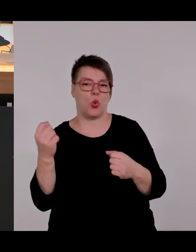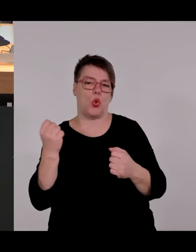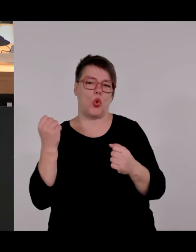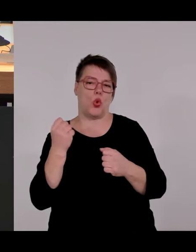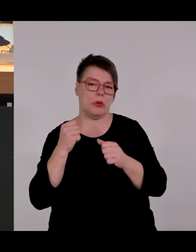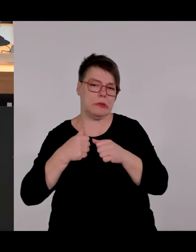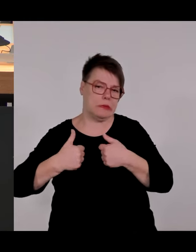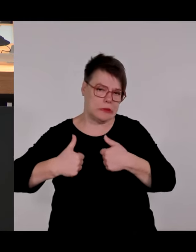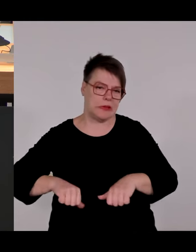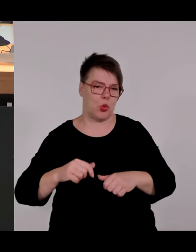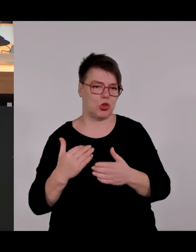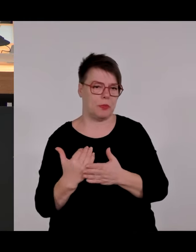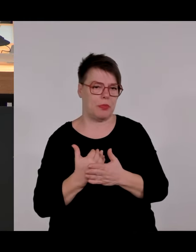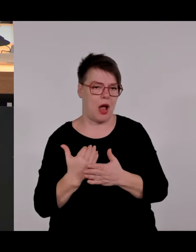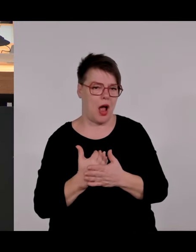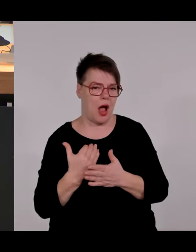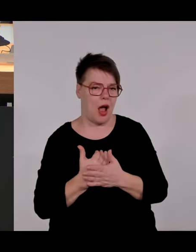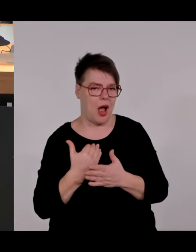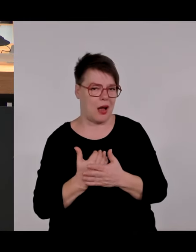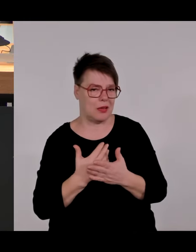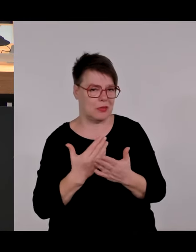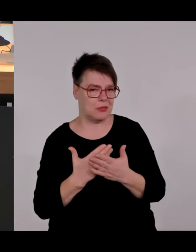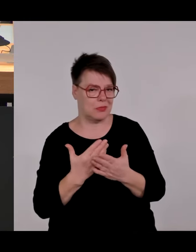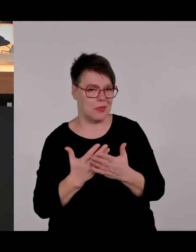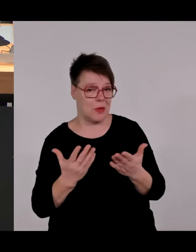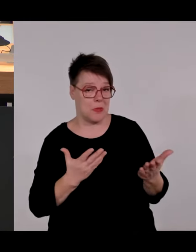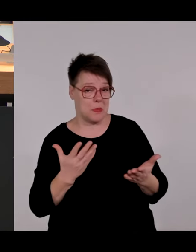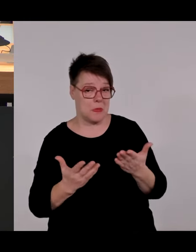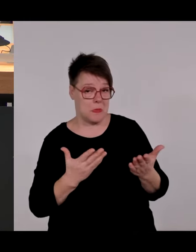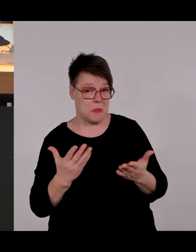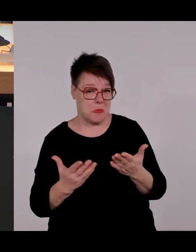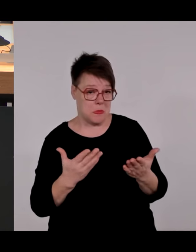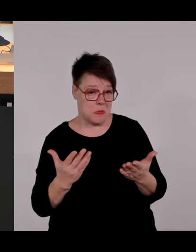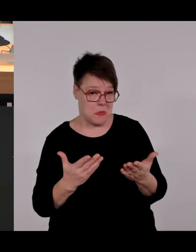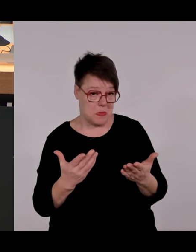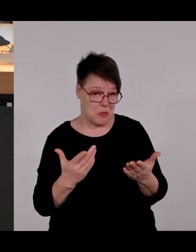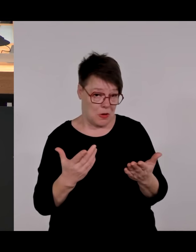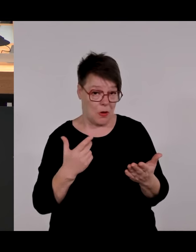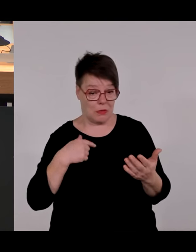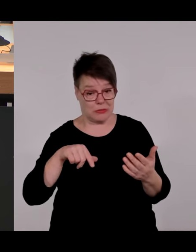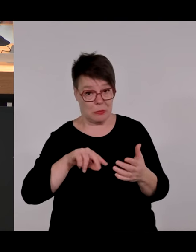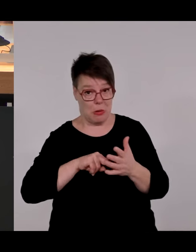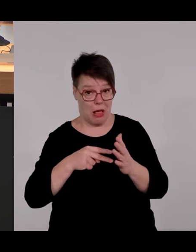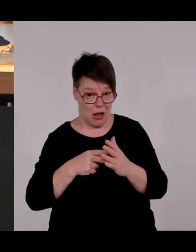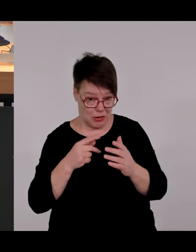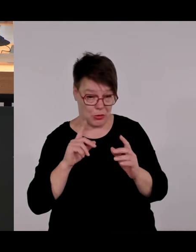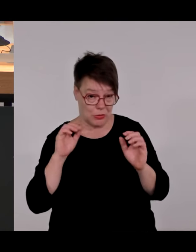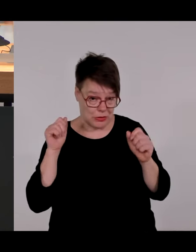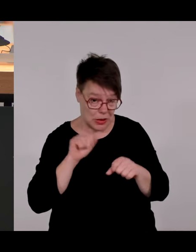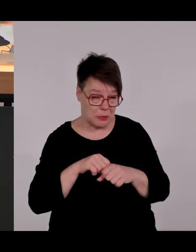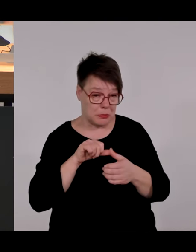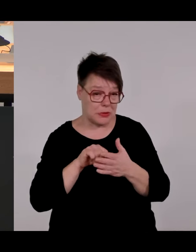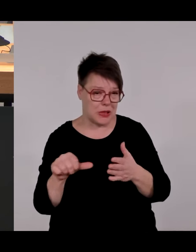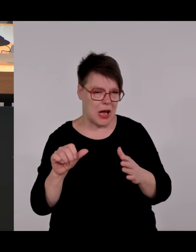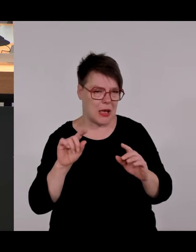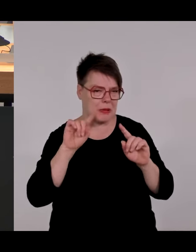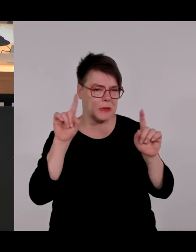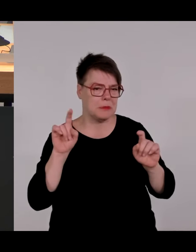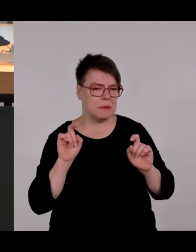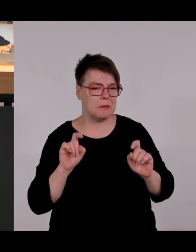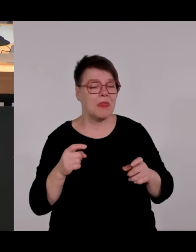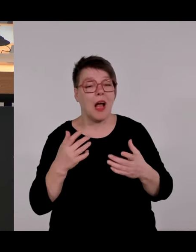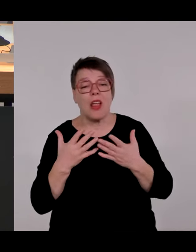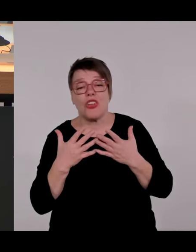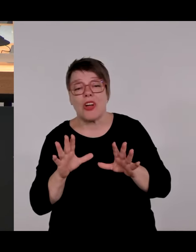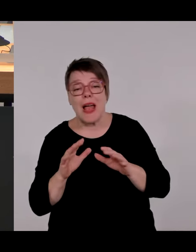klar sagen, mit diesem Haushalt, den Sie beschlossen haben, da reißen Sie mit dem Hintern wieder ein, was Sie an Finanzierungsversprechen abgegeben haben. Und das ist auch